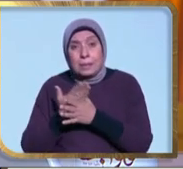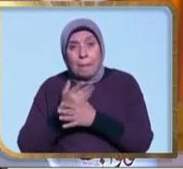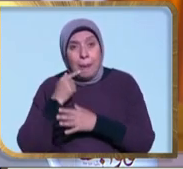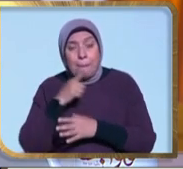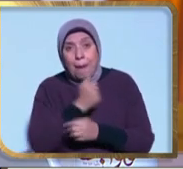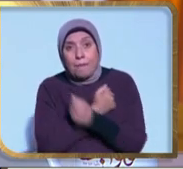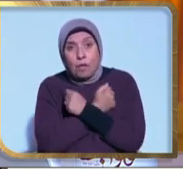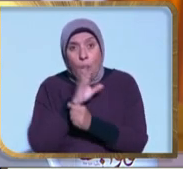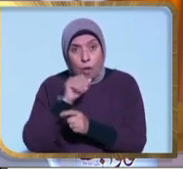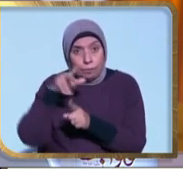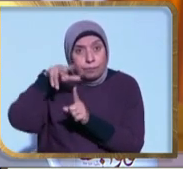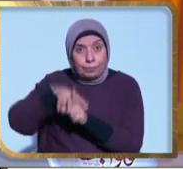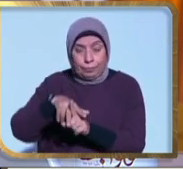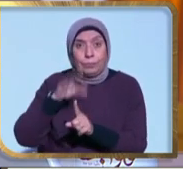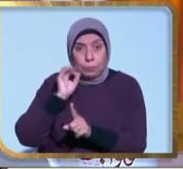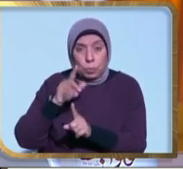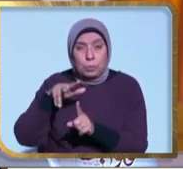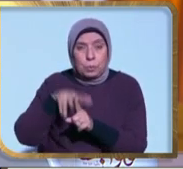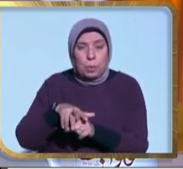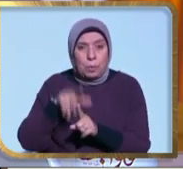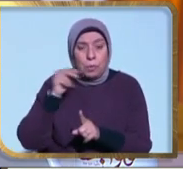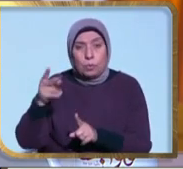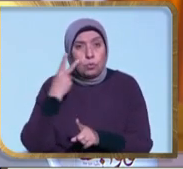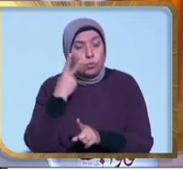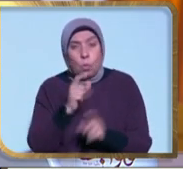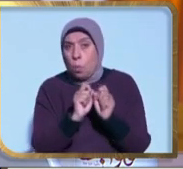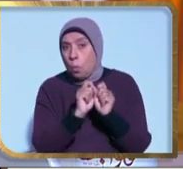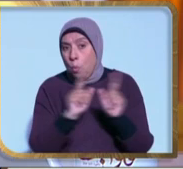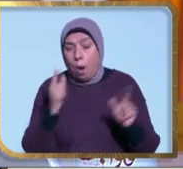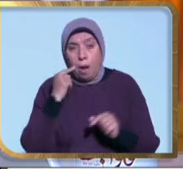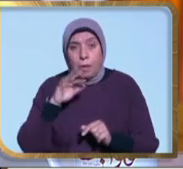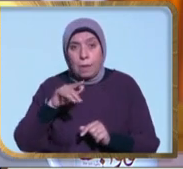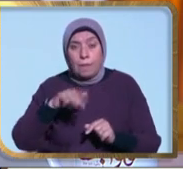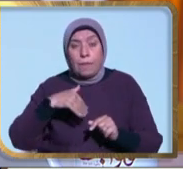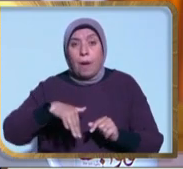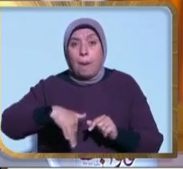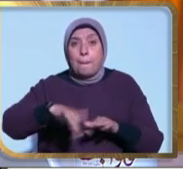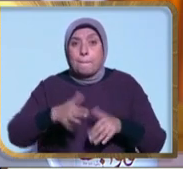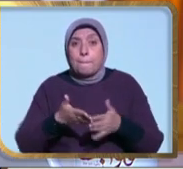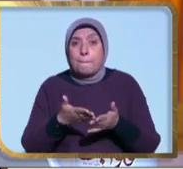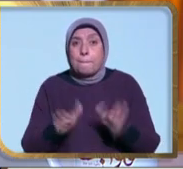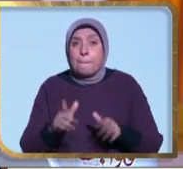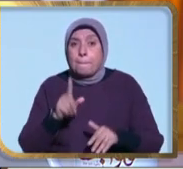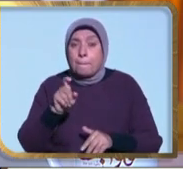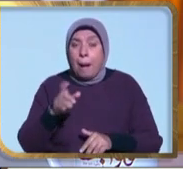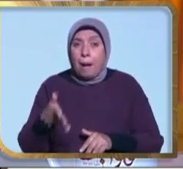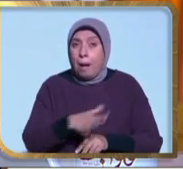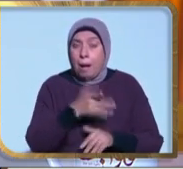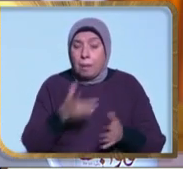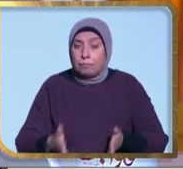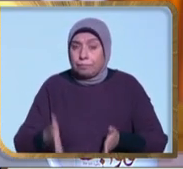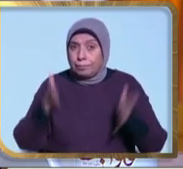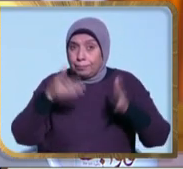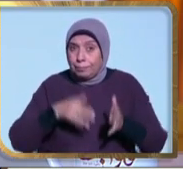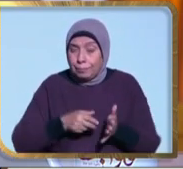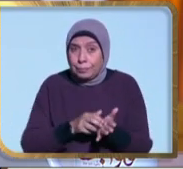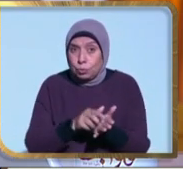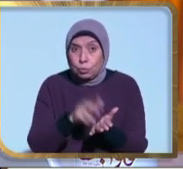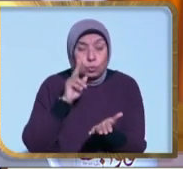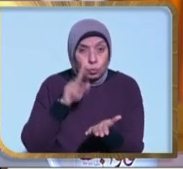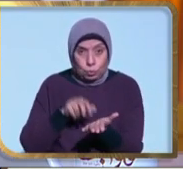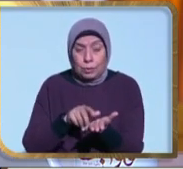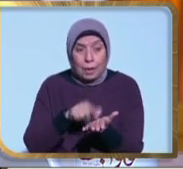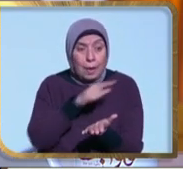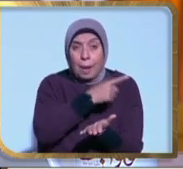وشافوا غرق فرعون وجند فرعون امام اعينهم واغرقنا ال فرعون وانتم تنظرون